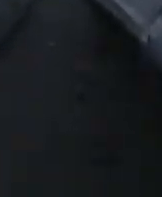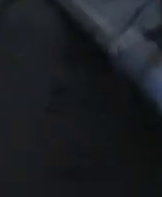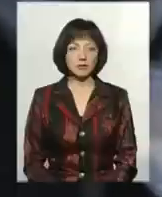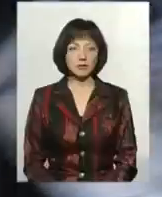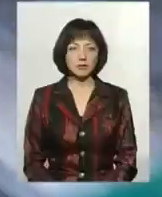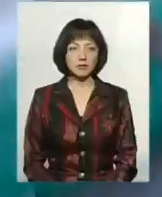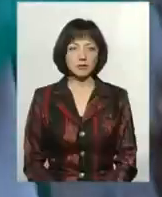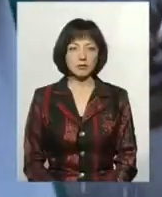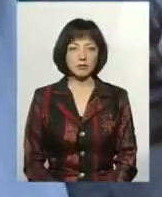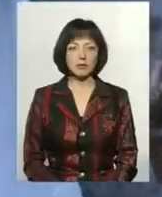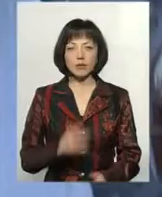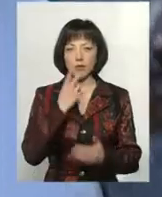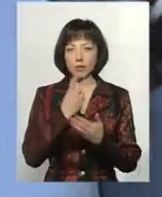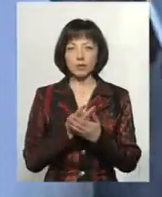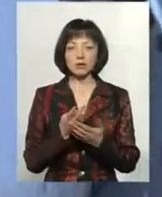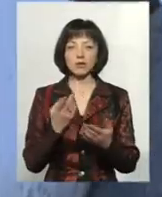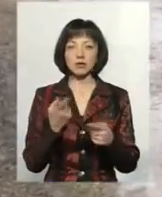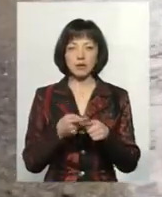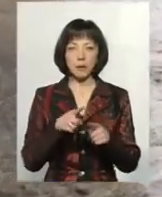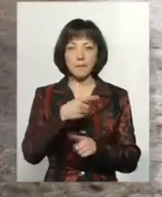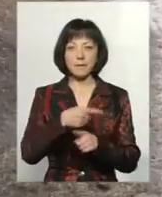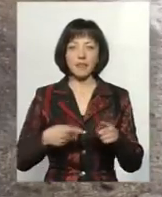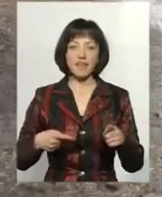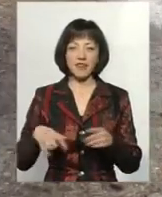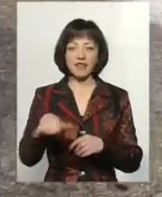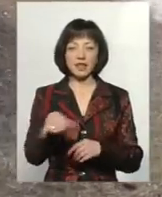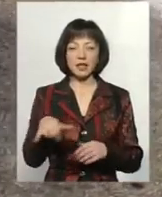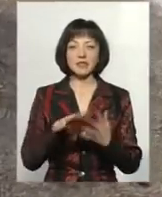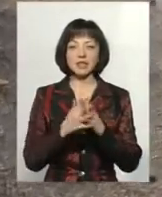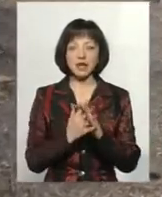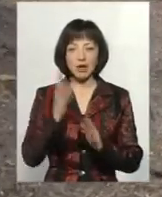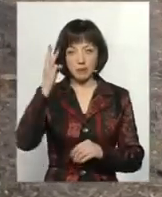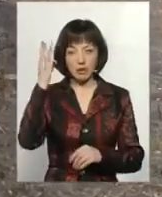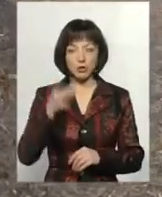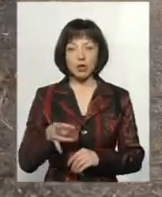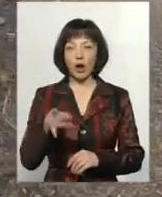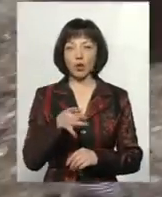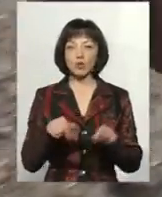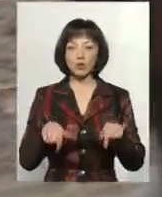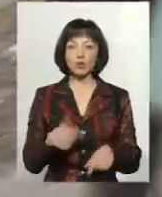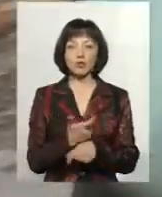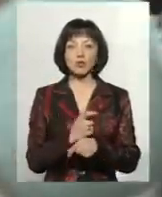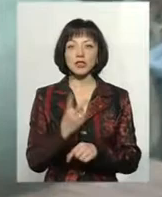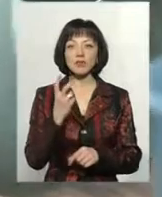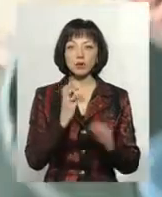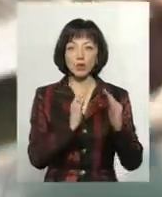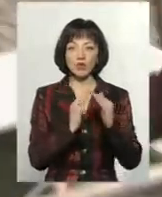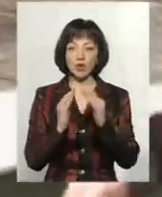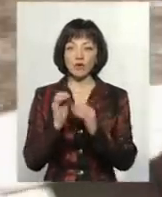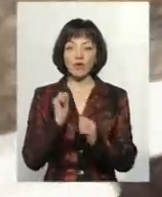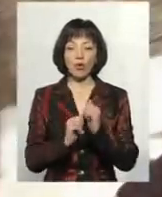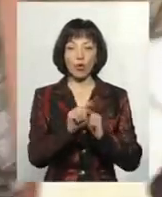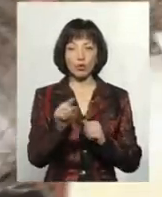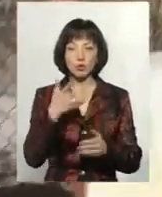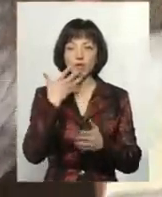Вот покажіть, да. Подивіться, ваше піввідро. Ми у селі Іванківці Хмельницького району. Тут більше 200 дворів, та майже у